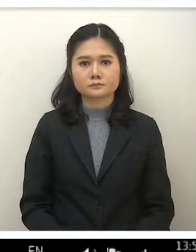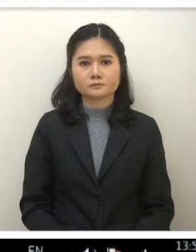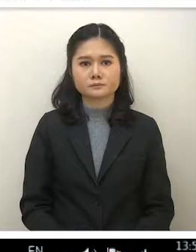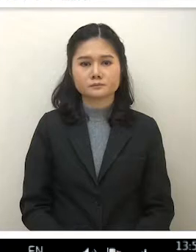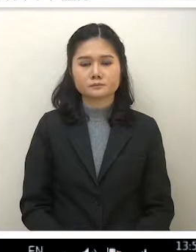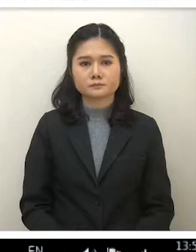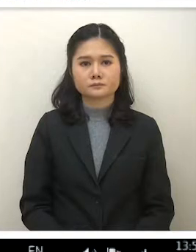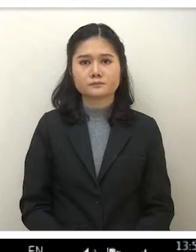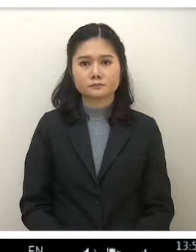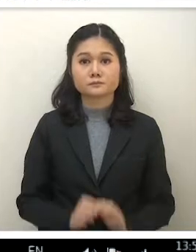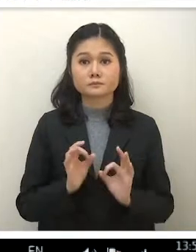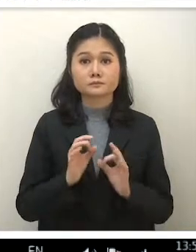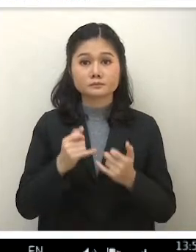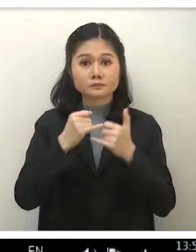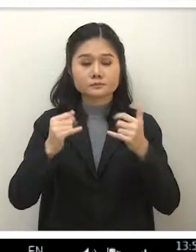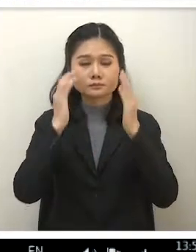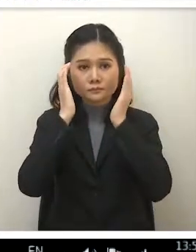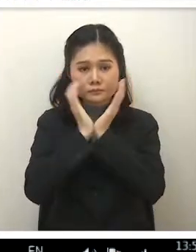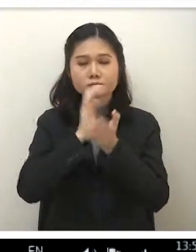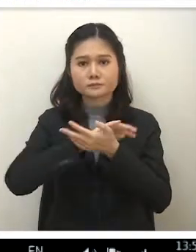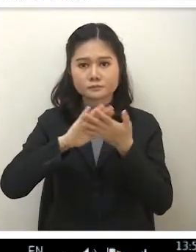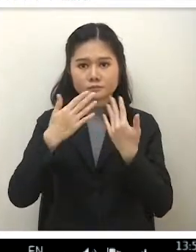โอเคเราได้เส้นโครงหน้าเรียบร้อย